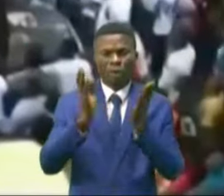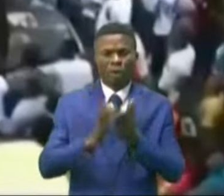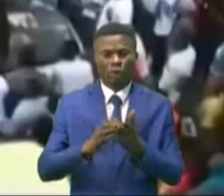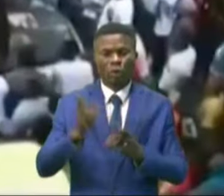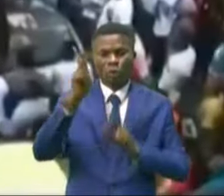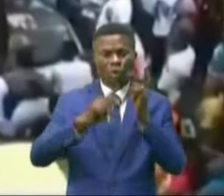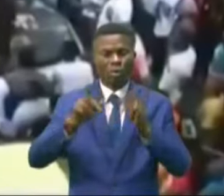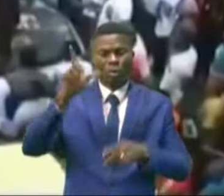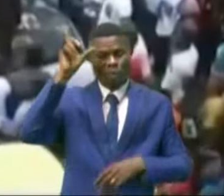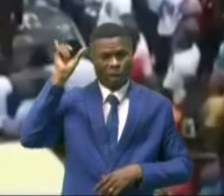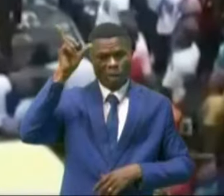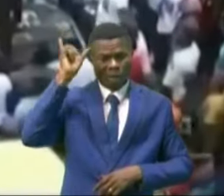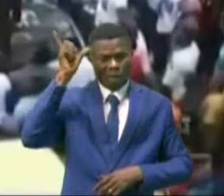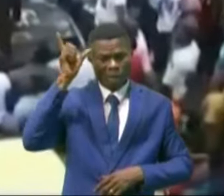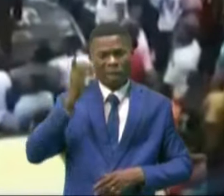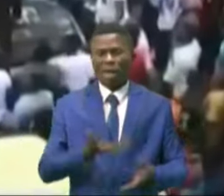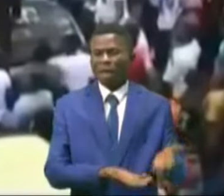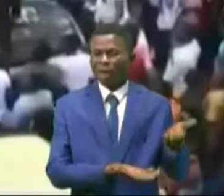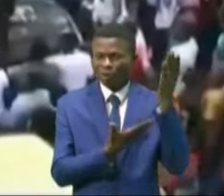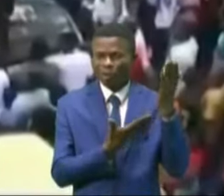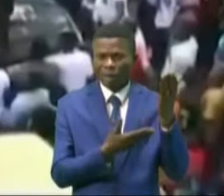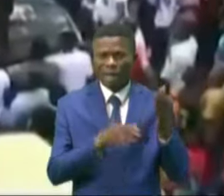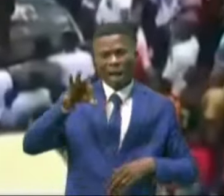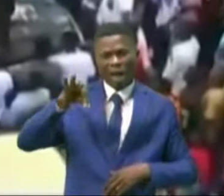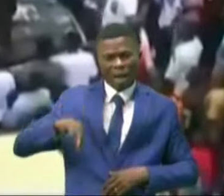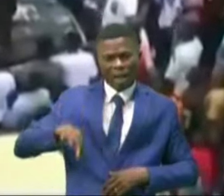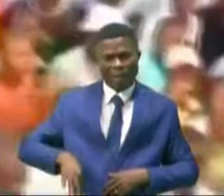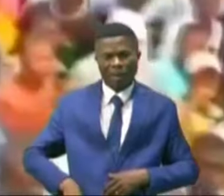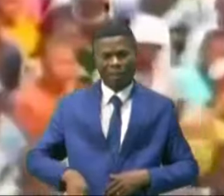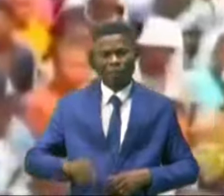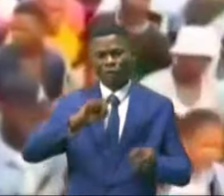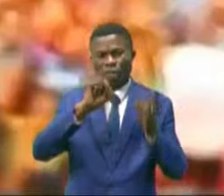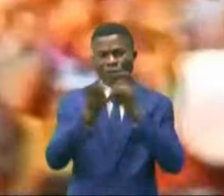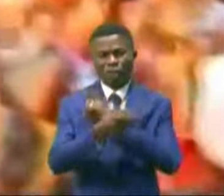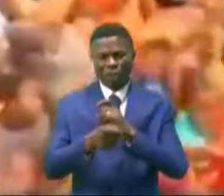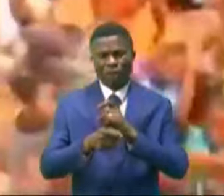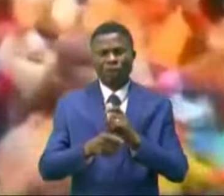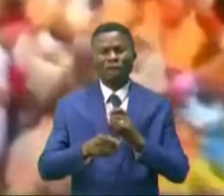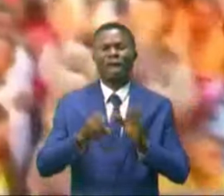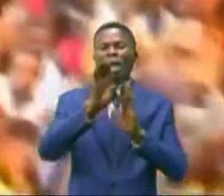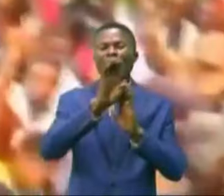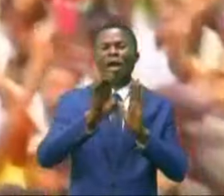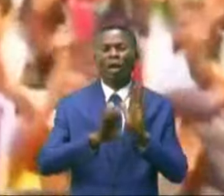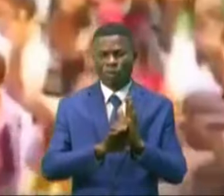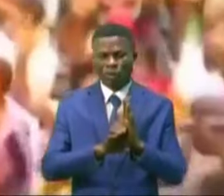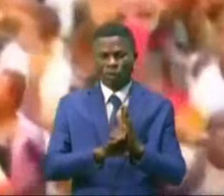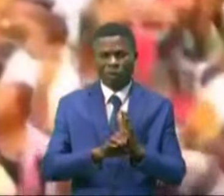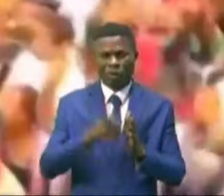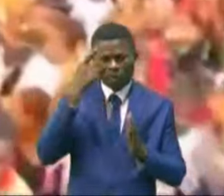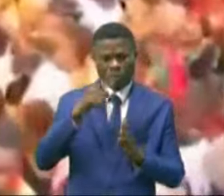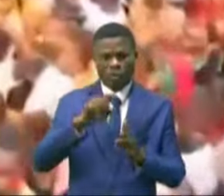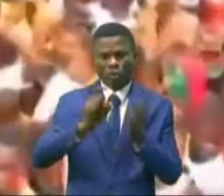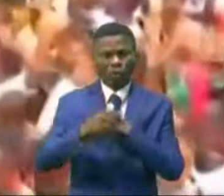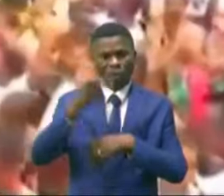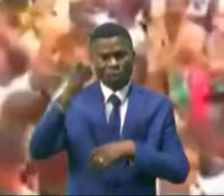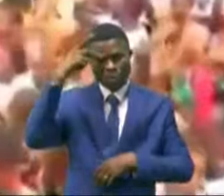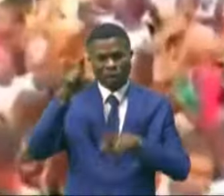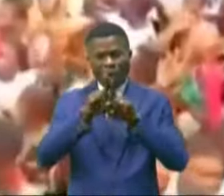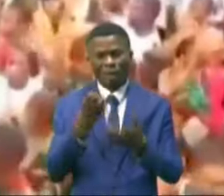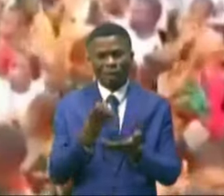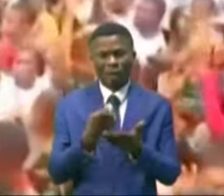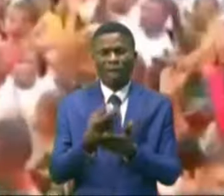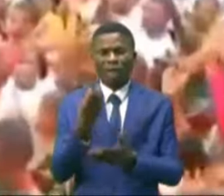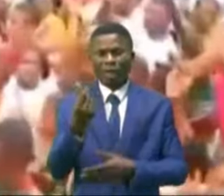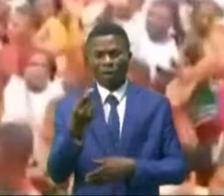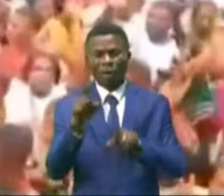Louchoises sur la portée et le bien fondé de cette révision constitutionnelle pour des réformes politiques, économiques,